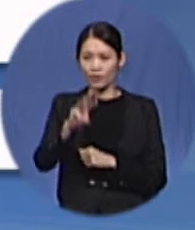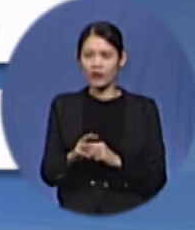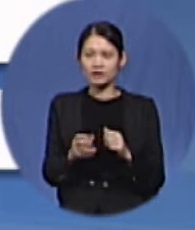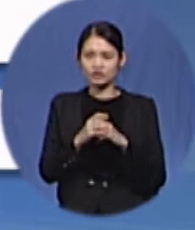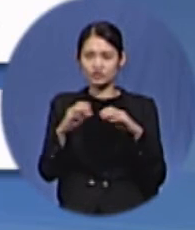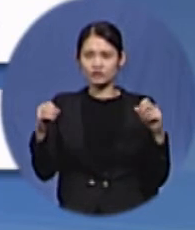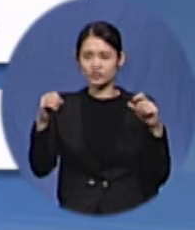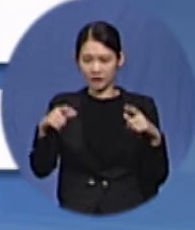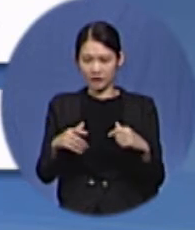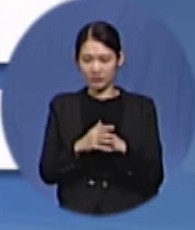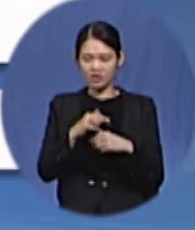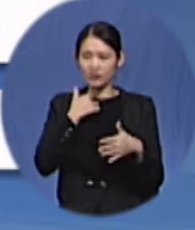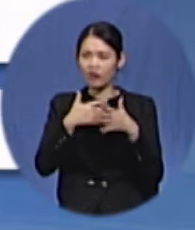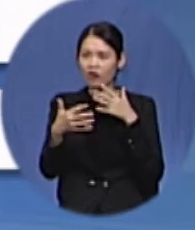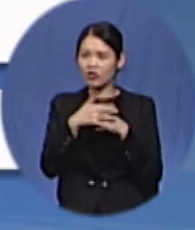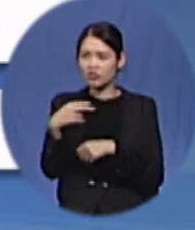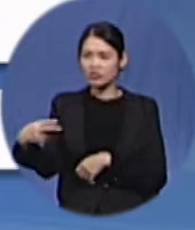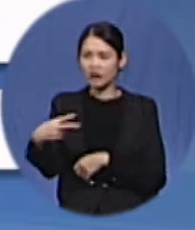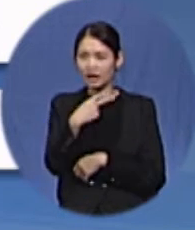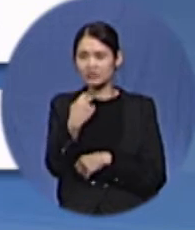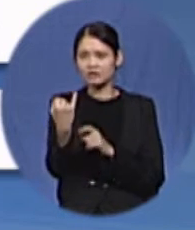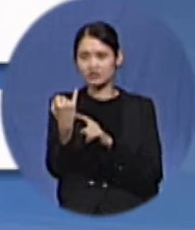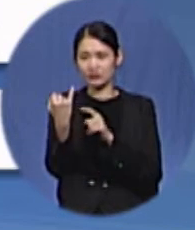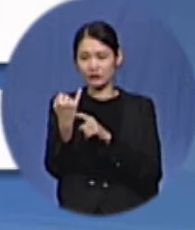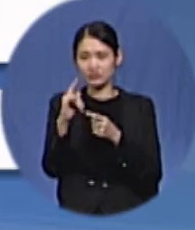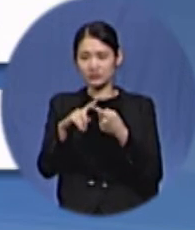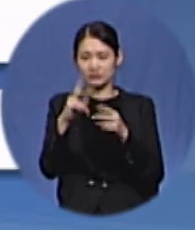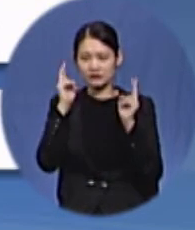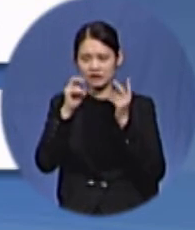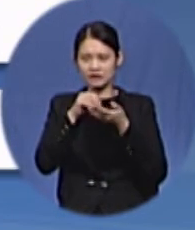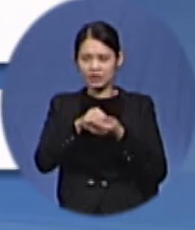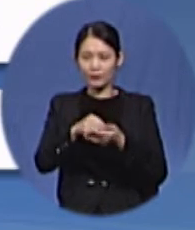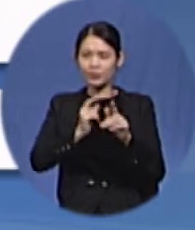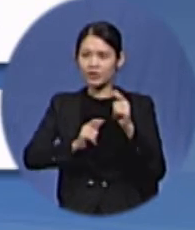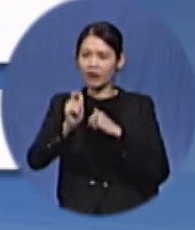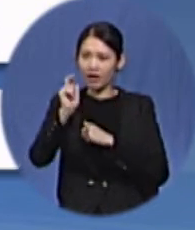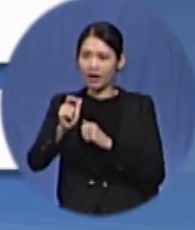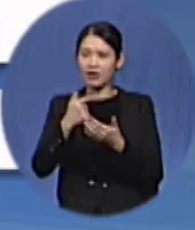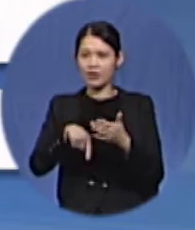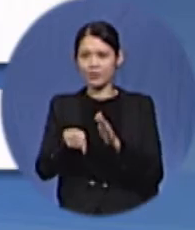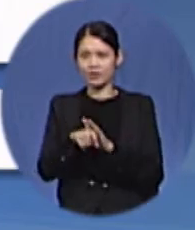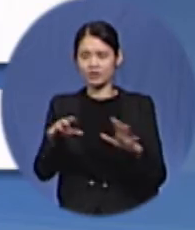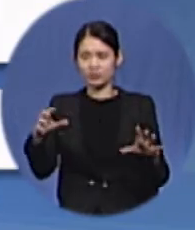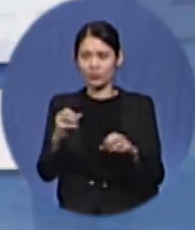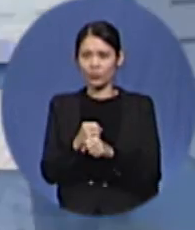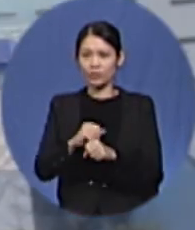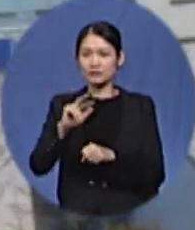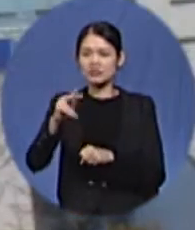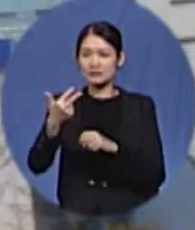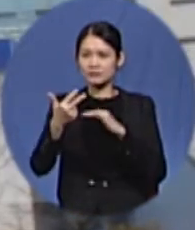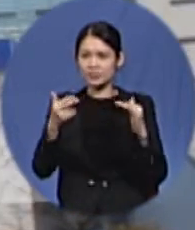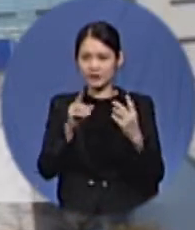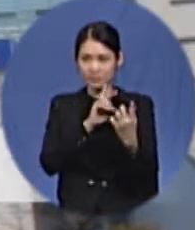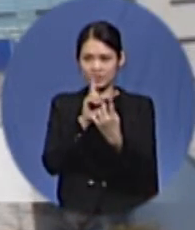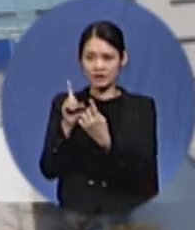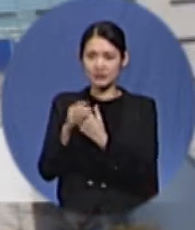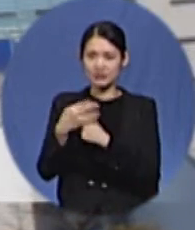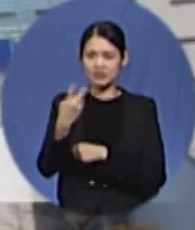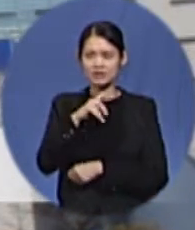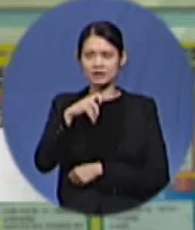광주광역시는 경력 단절 여성의 취업 역량 강화와 취업 지원을 위해 700여 명을 대상으로